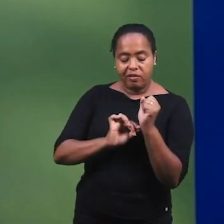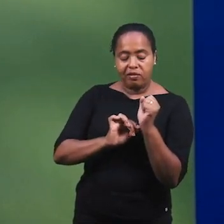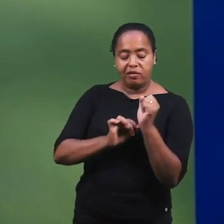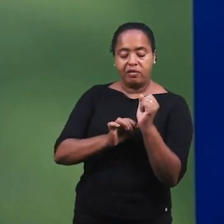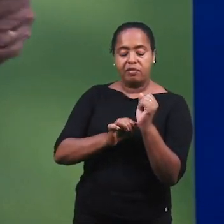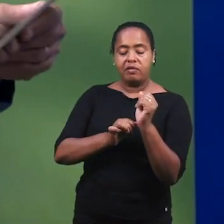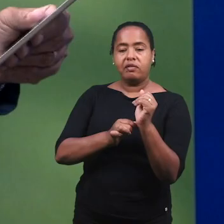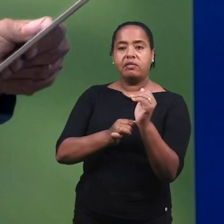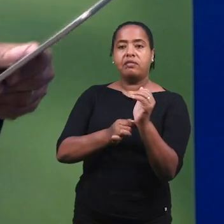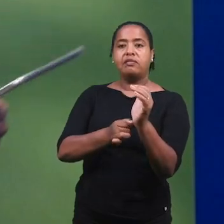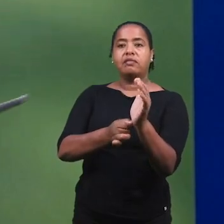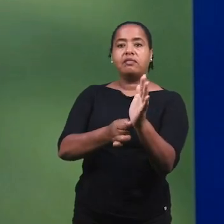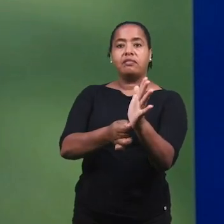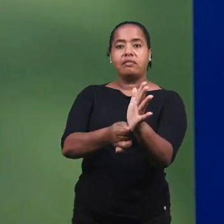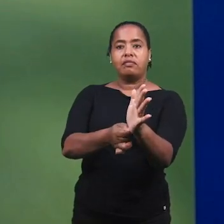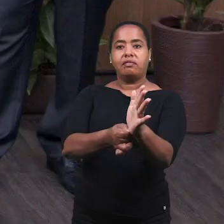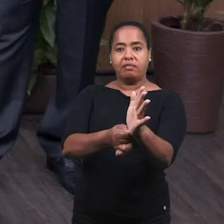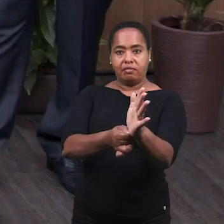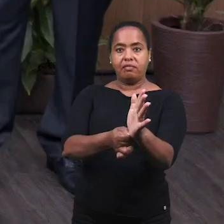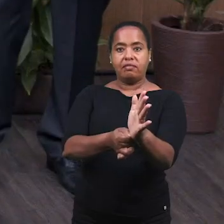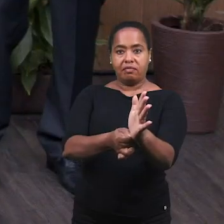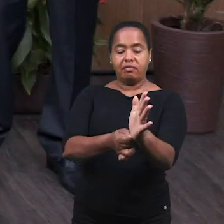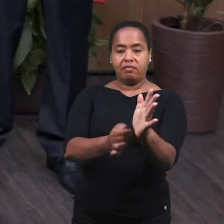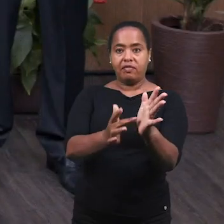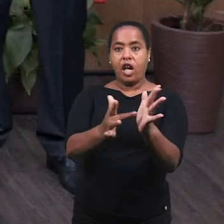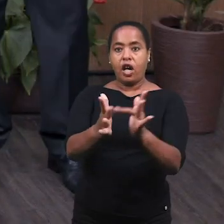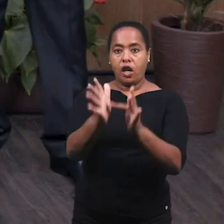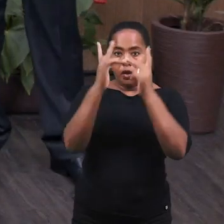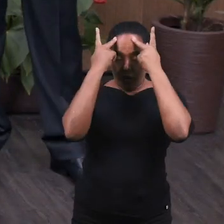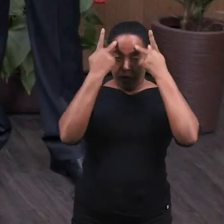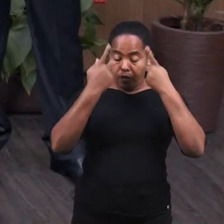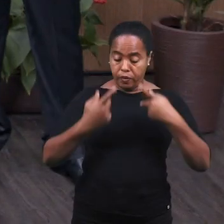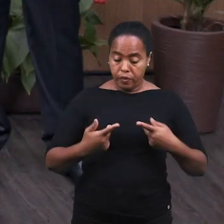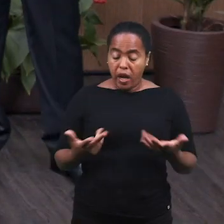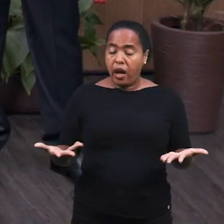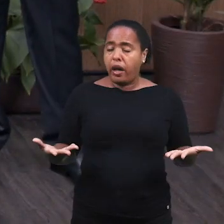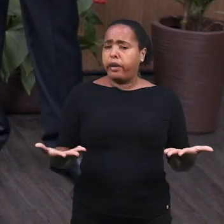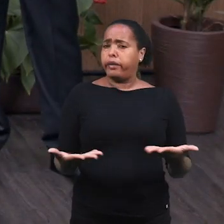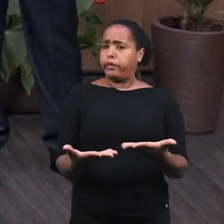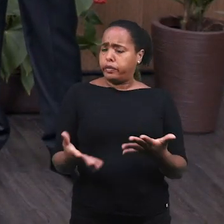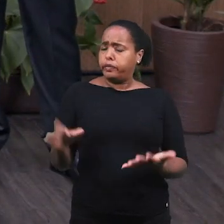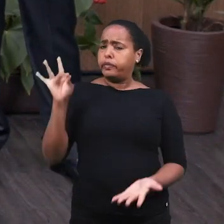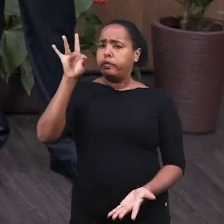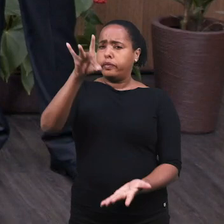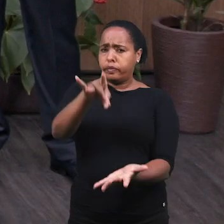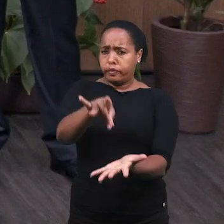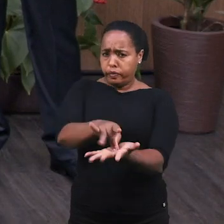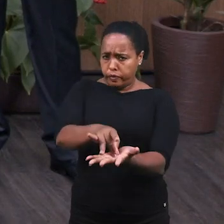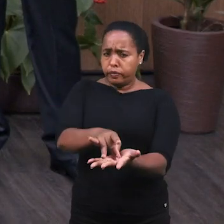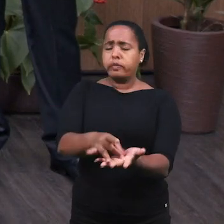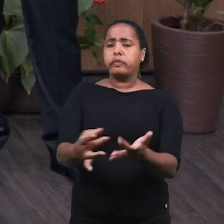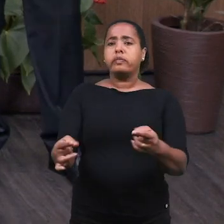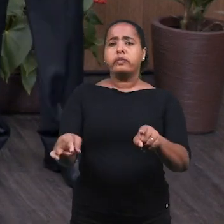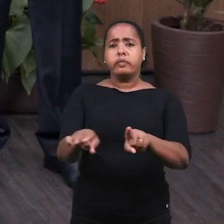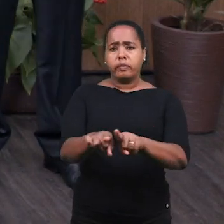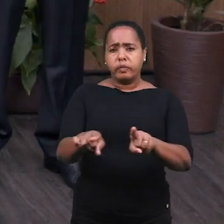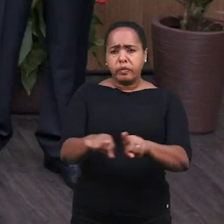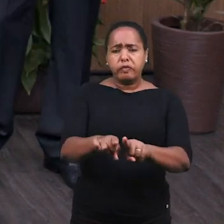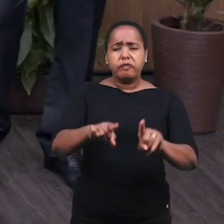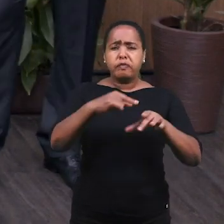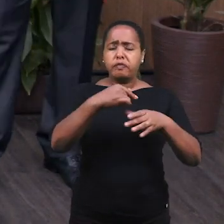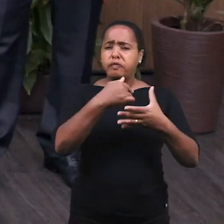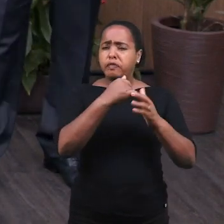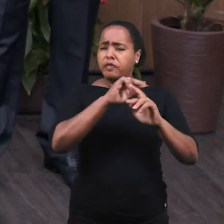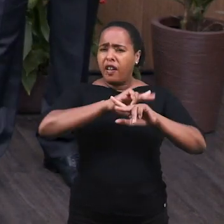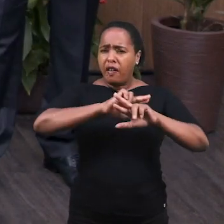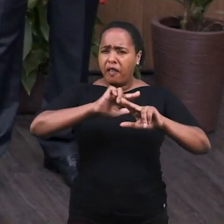имеет возможность дать Духу Святому возможность открыть Иисуса человеку. И мы можем увидеть это сейчас